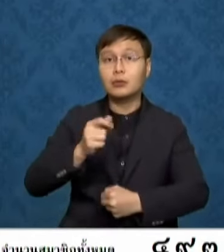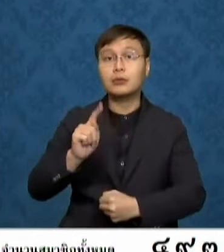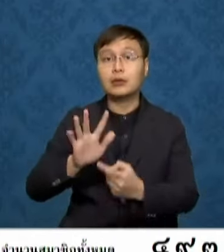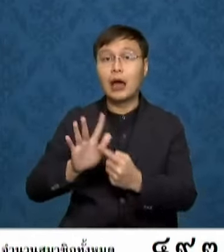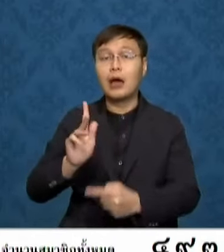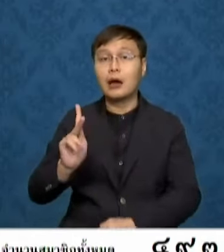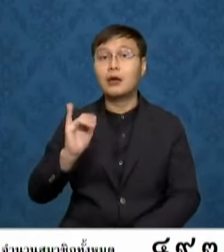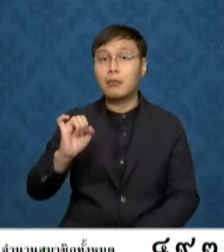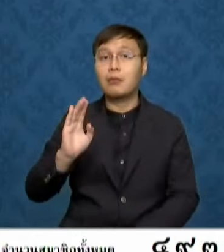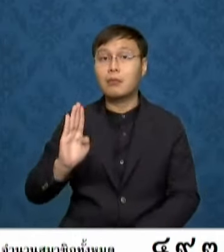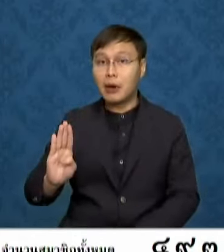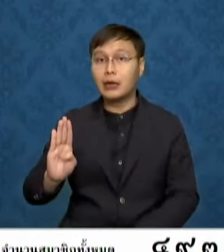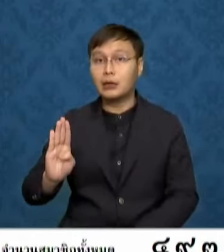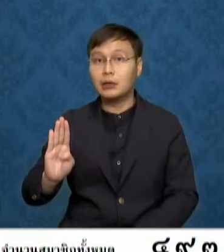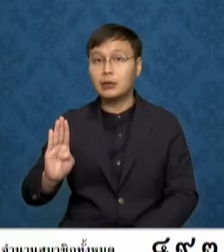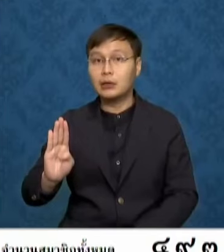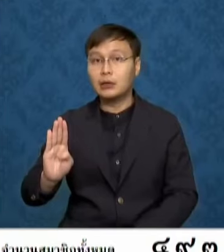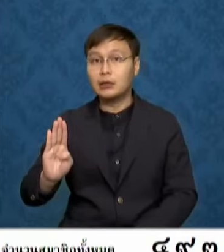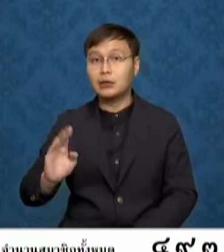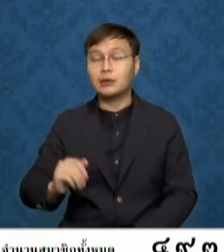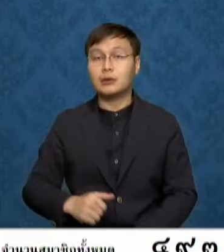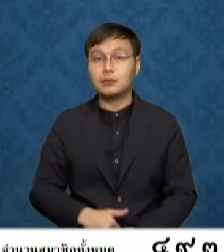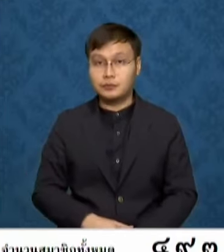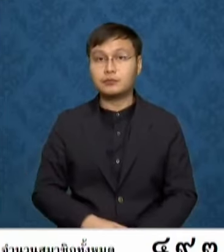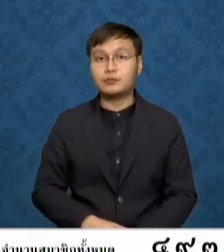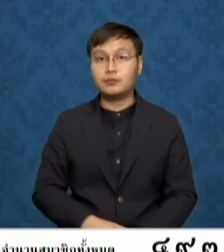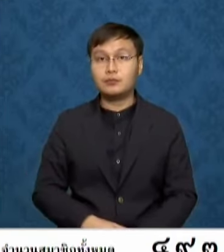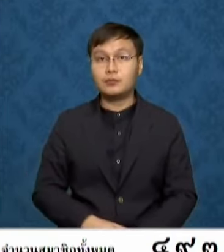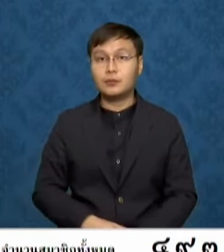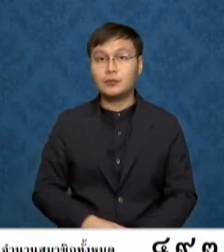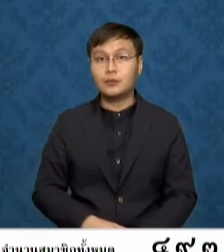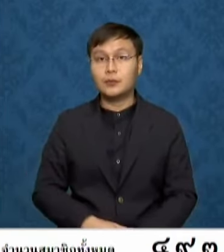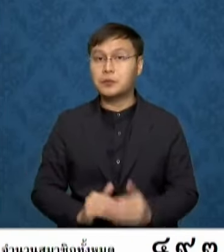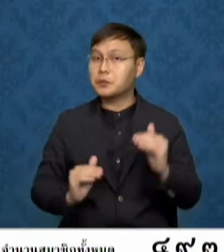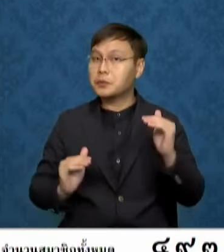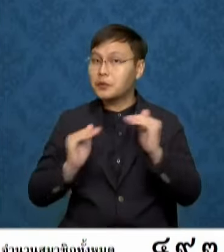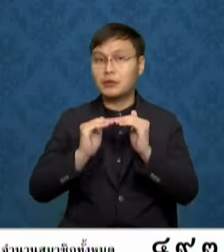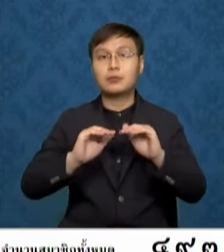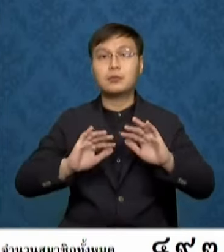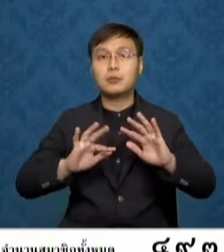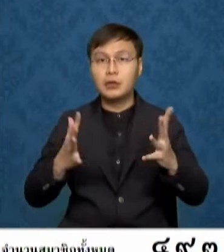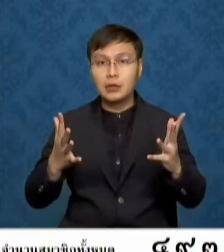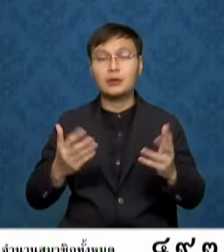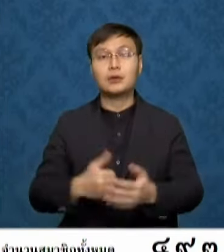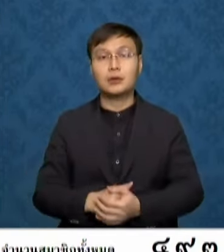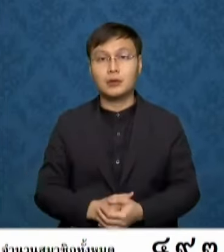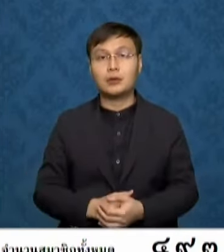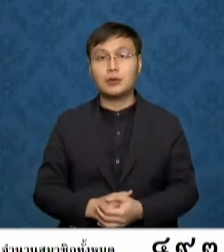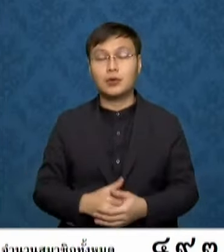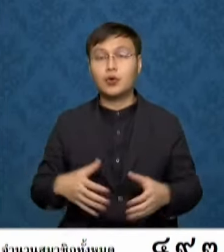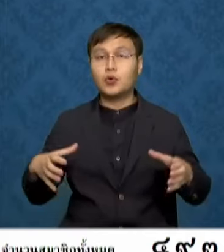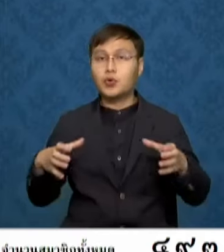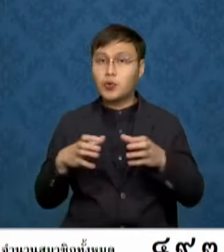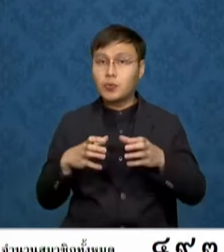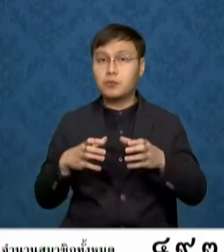คือคนที่รอดชีวิตจากการขนย้ายประชาชนผู้ชุมนุมอย่างไม่เป็นธรรมหน่วยงานความมั่นคงของ